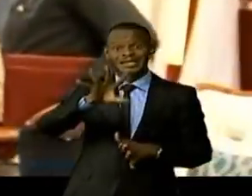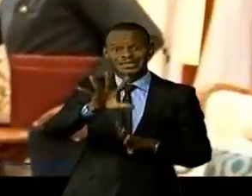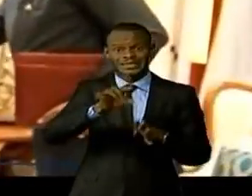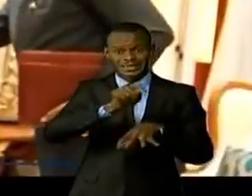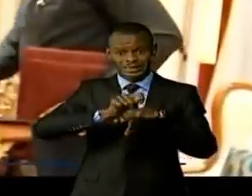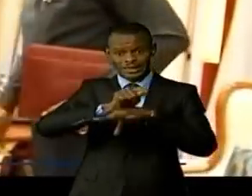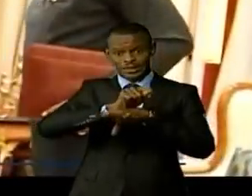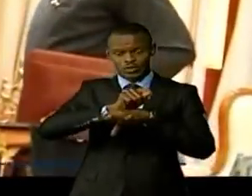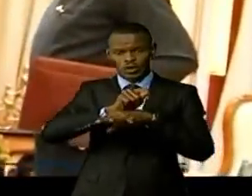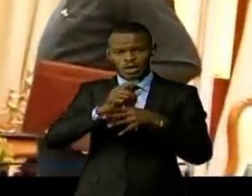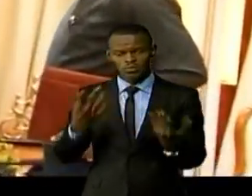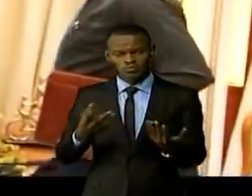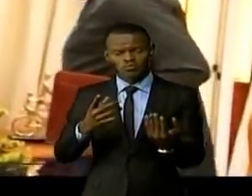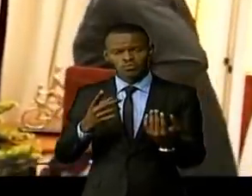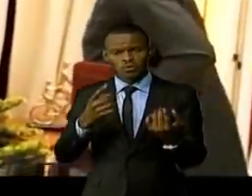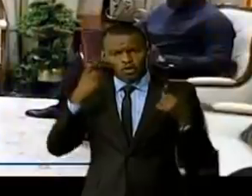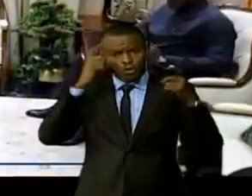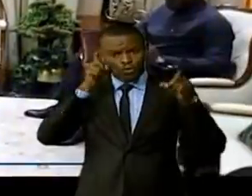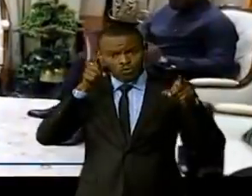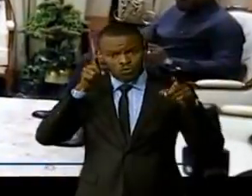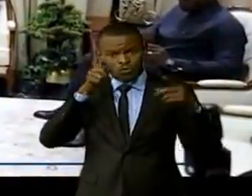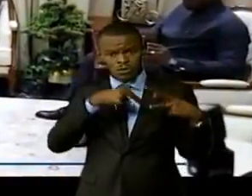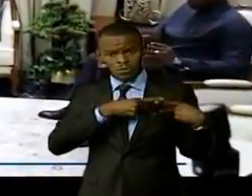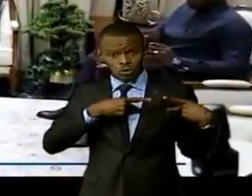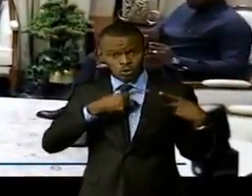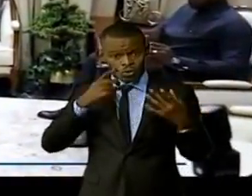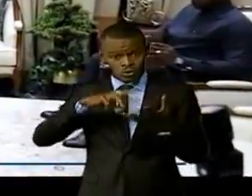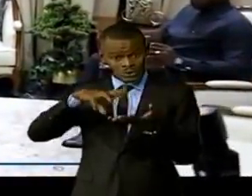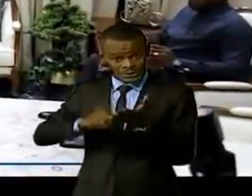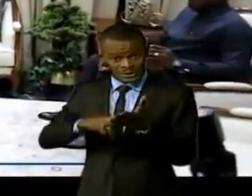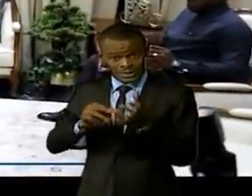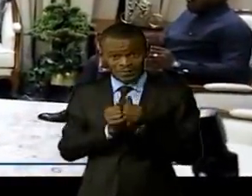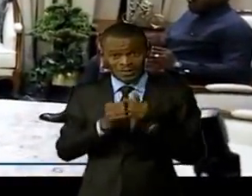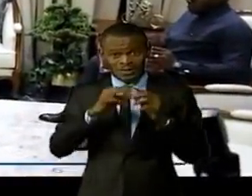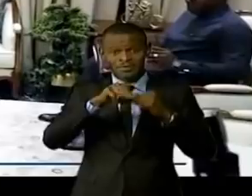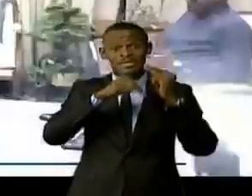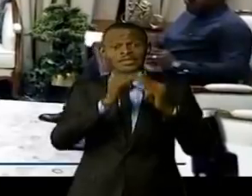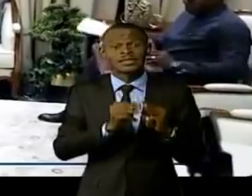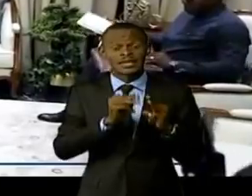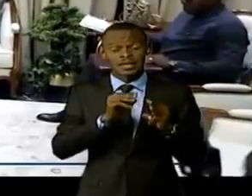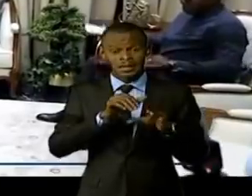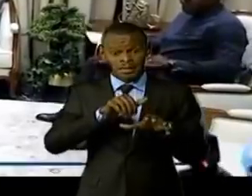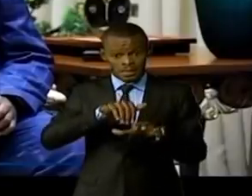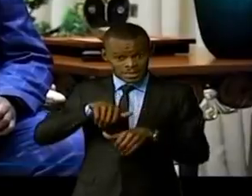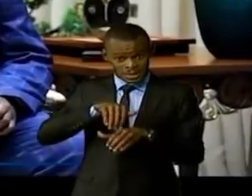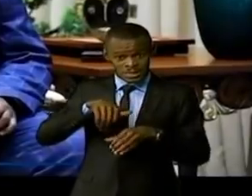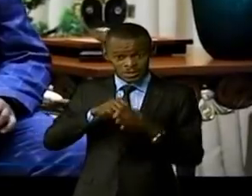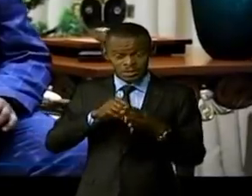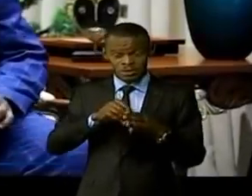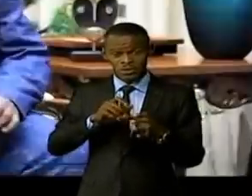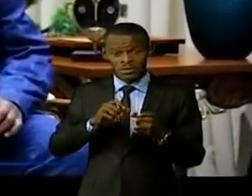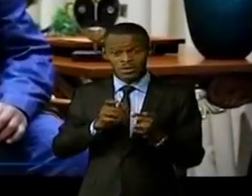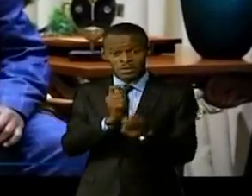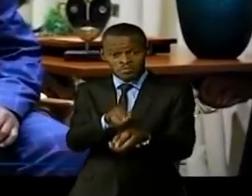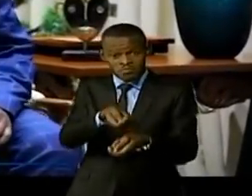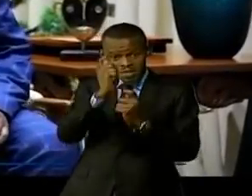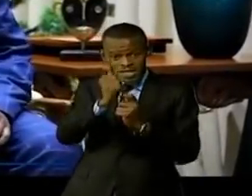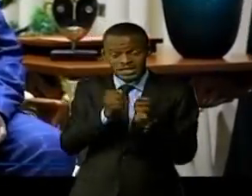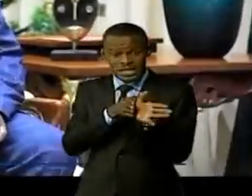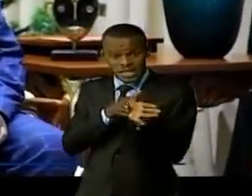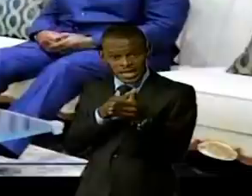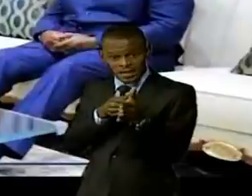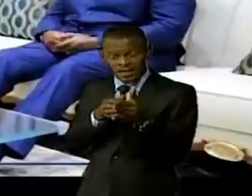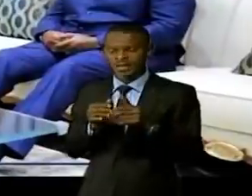ministère de l'Agriculture et de la Pêche et Élevage que le directeur général de l'Institut international